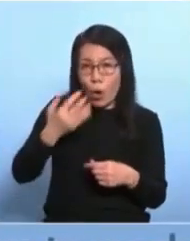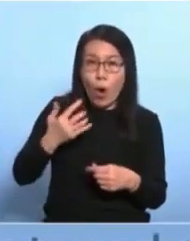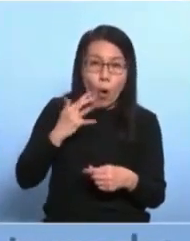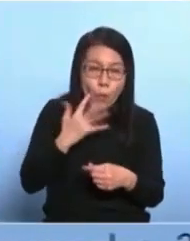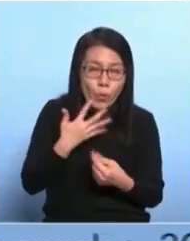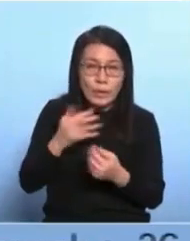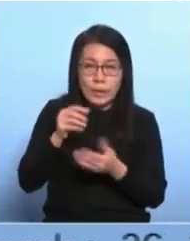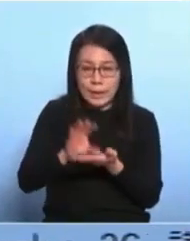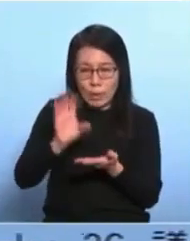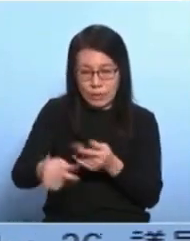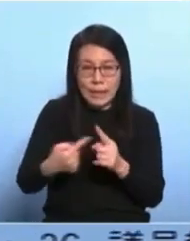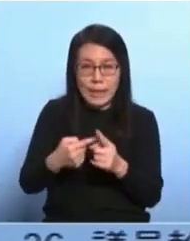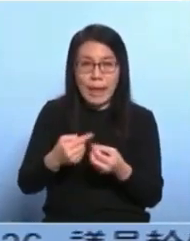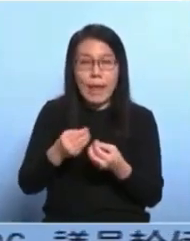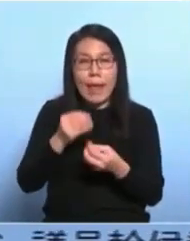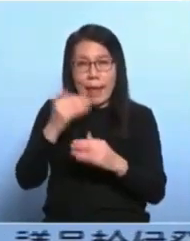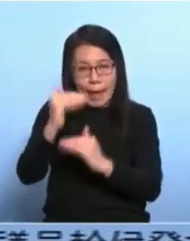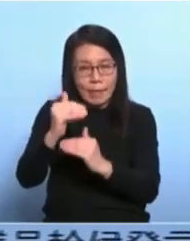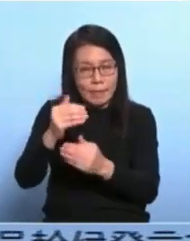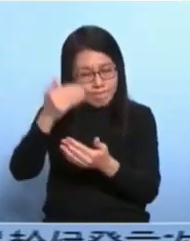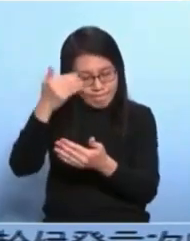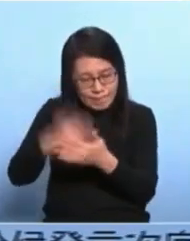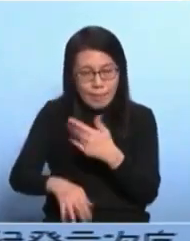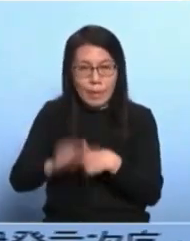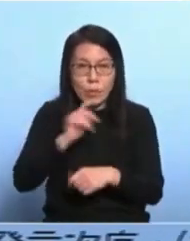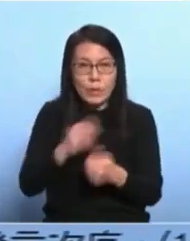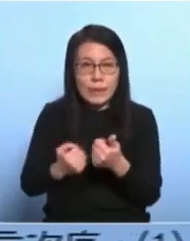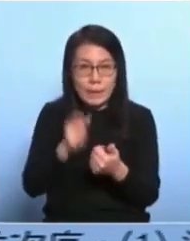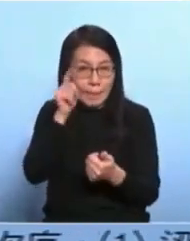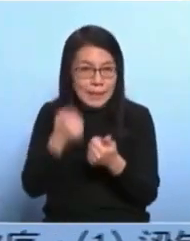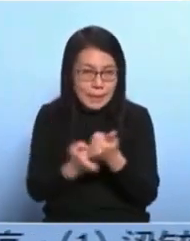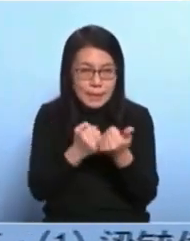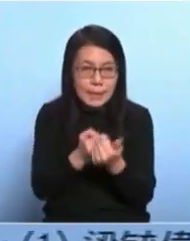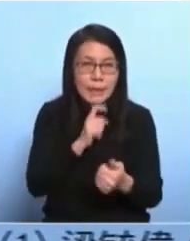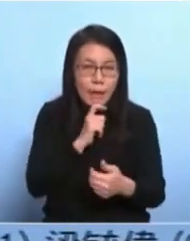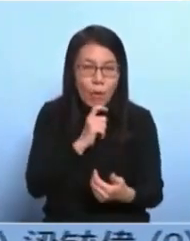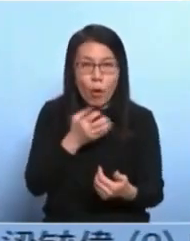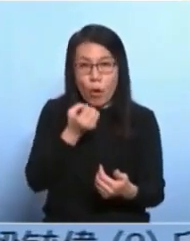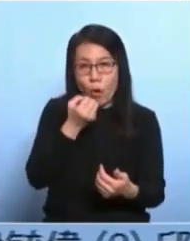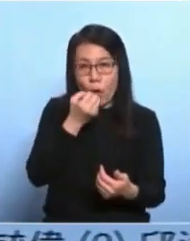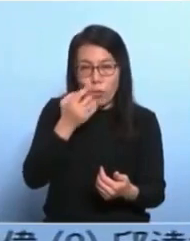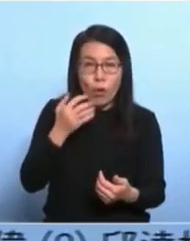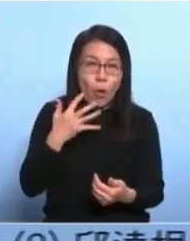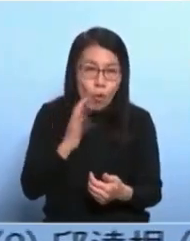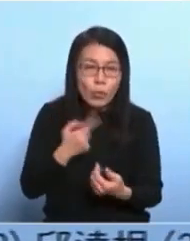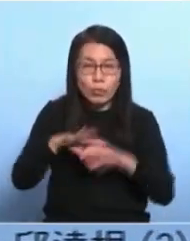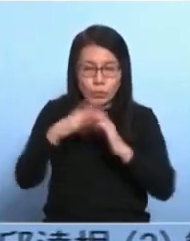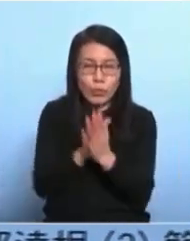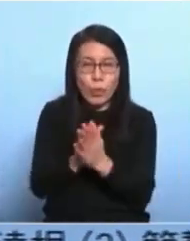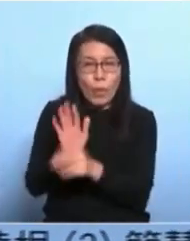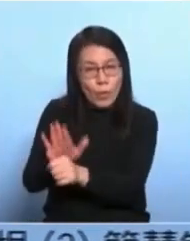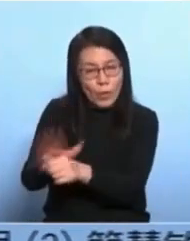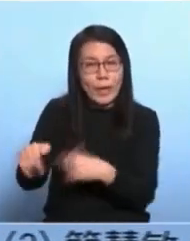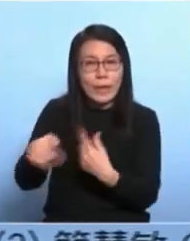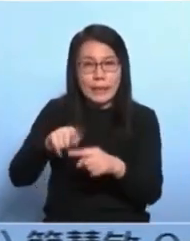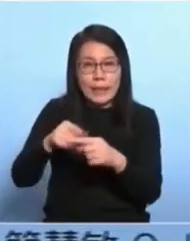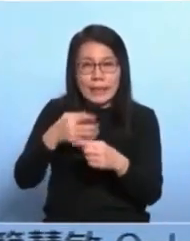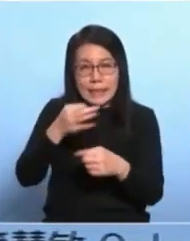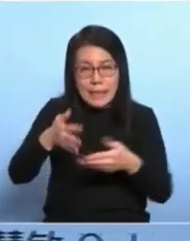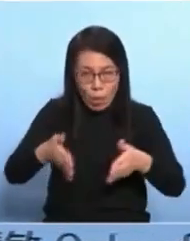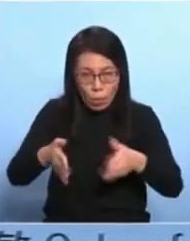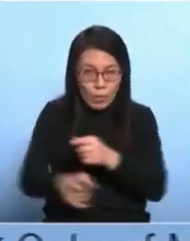限制，實施面向港澳人才的特殊支持等等，支持港澳全面參與和助力共建一帶一路